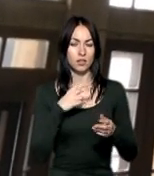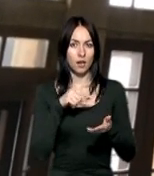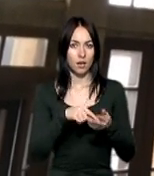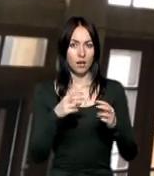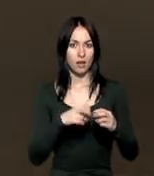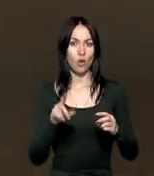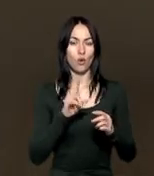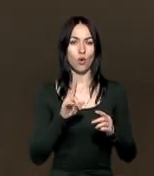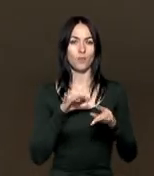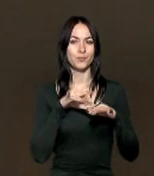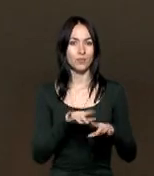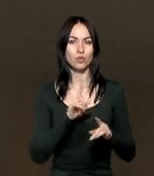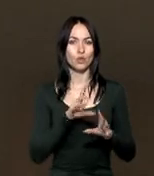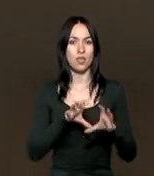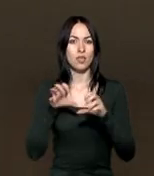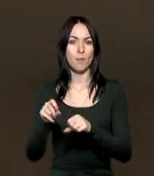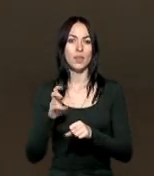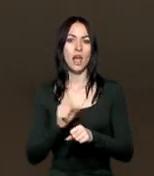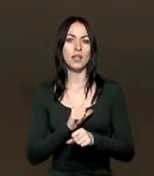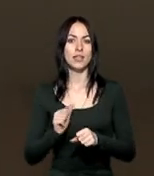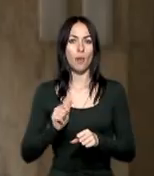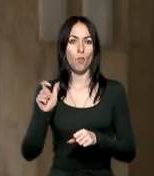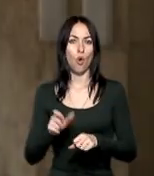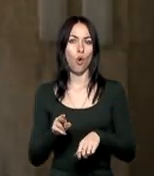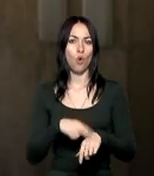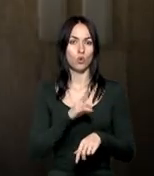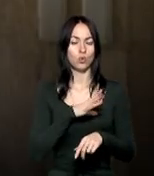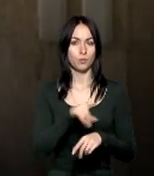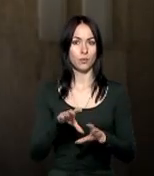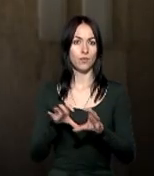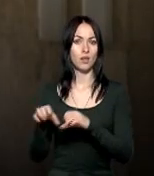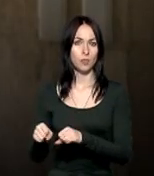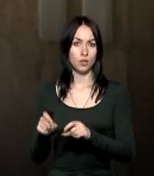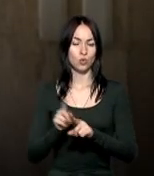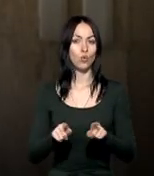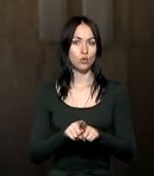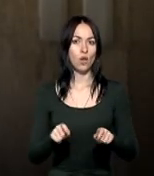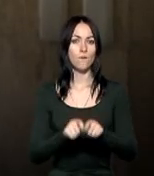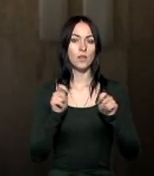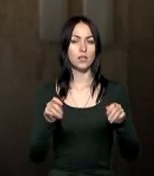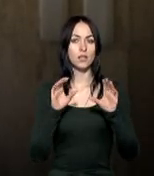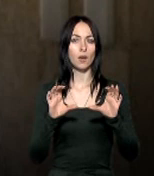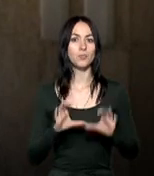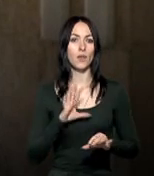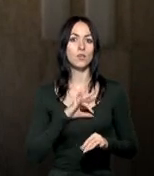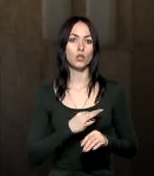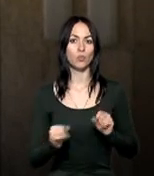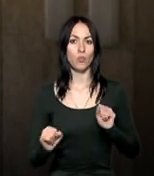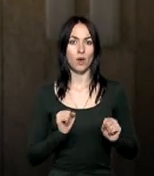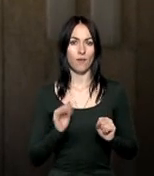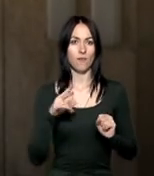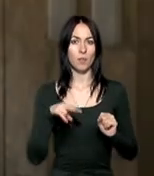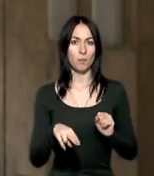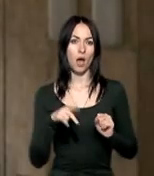самого правоохоронця, каже його адвокат Ярослав Смілянський. Відкрите кримінальне провадження в слідчому управлінні ГУНП в